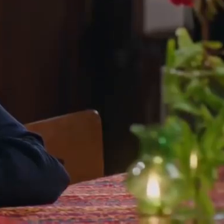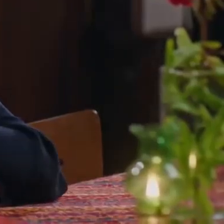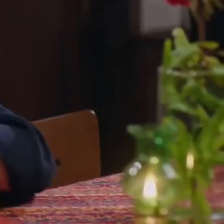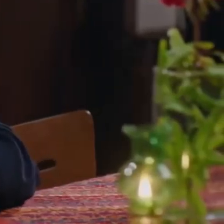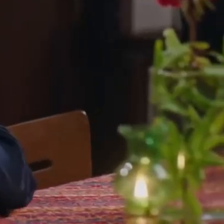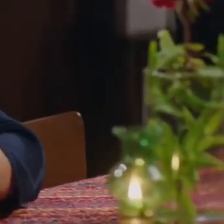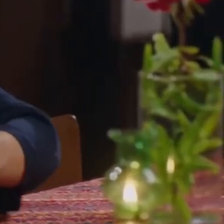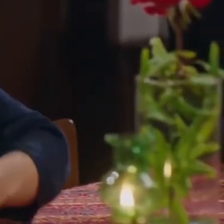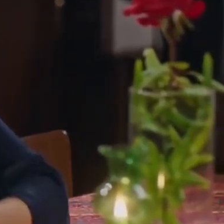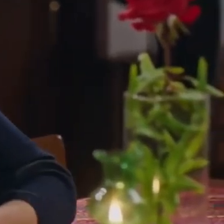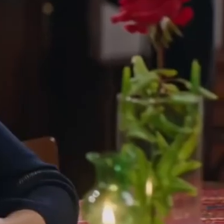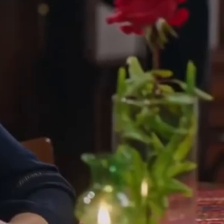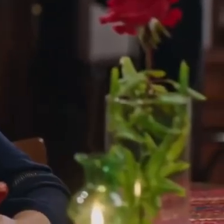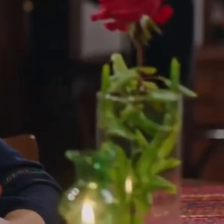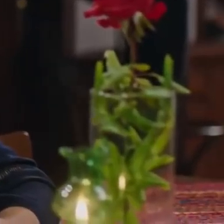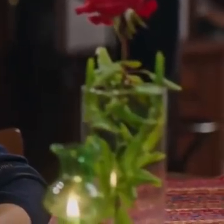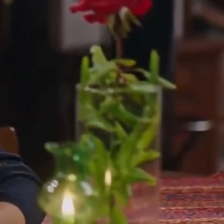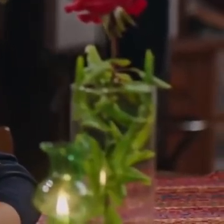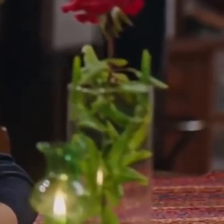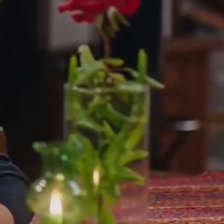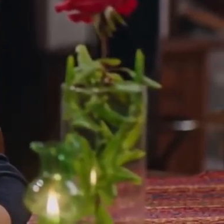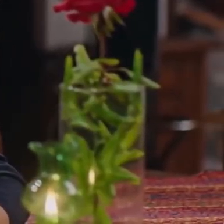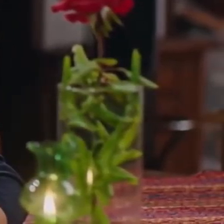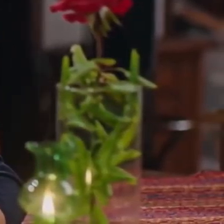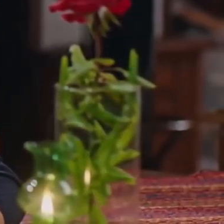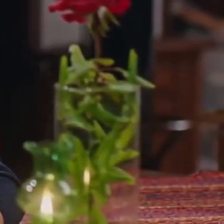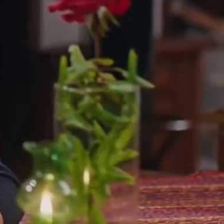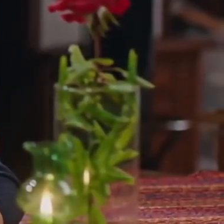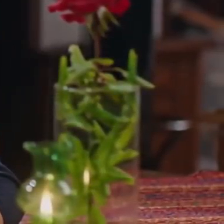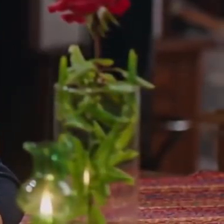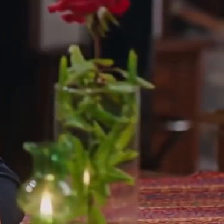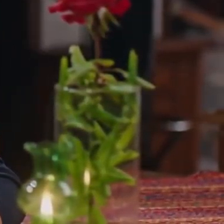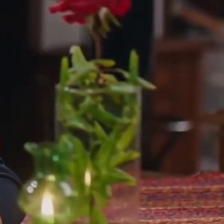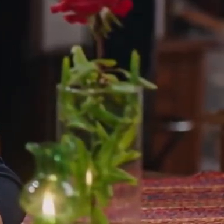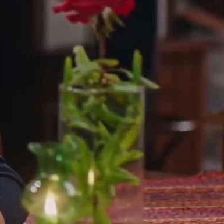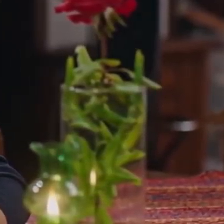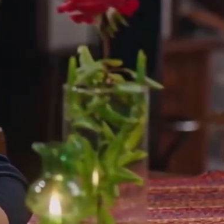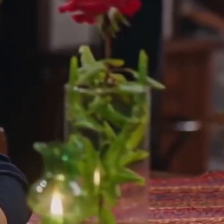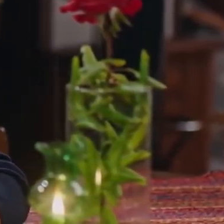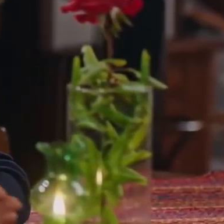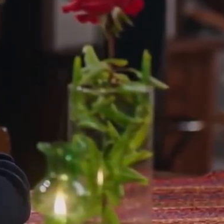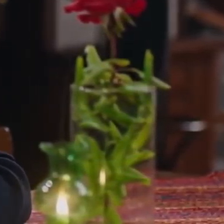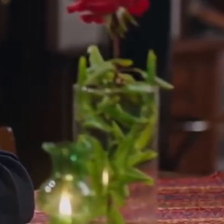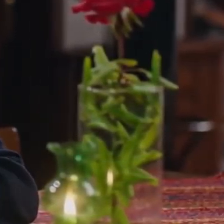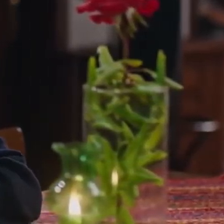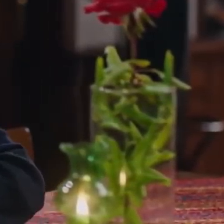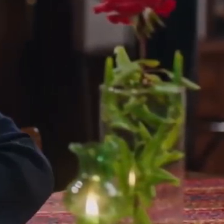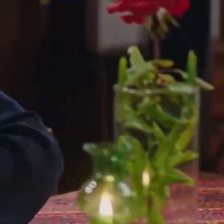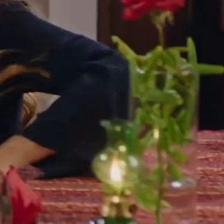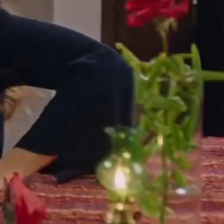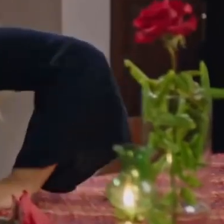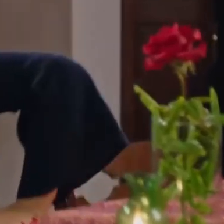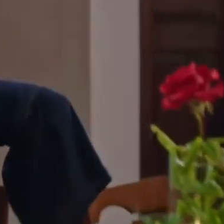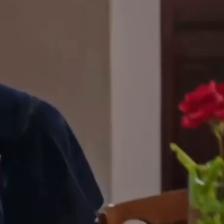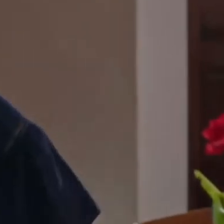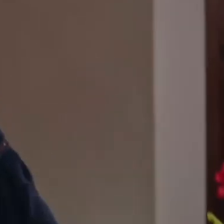yürek cezasını, susar yalan. Alev telefonu almıştı, yine bıraktı.